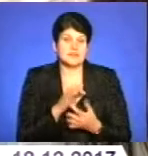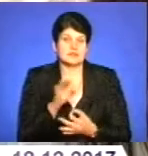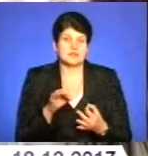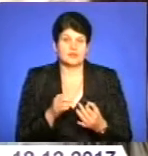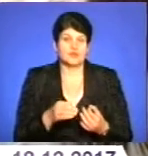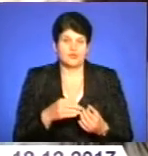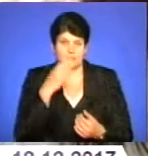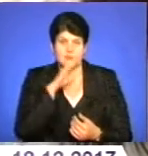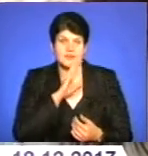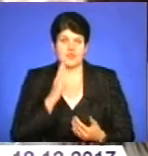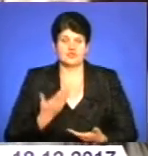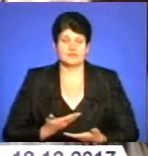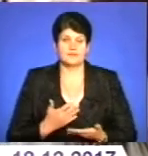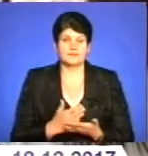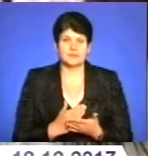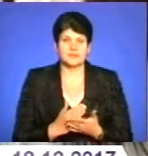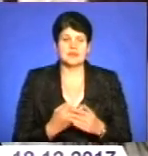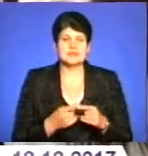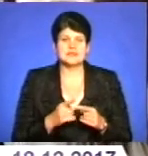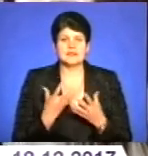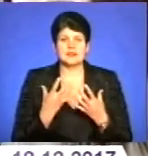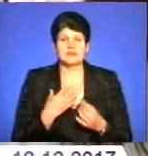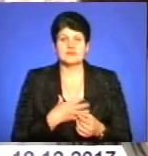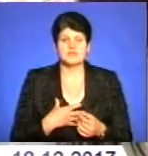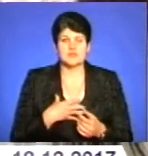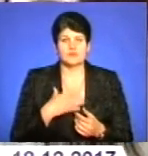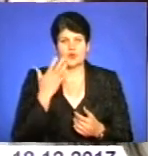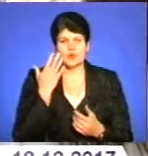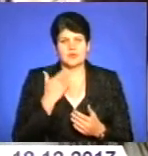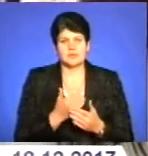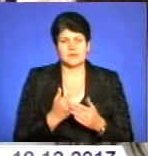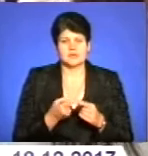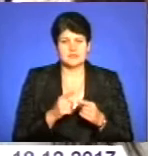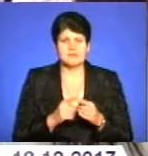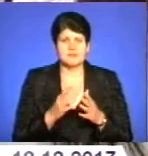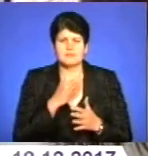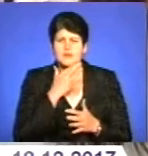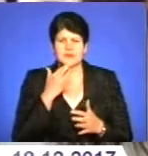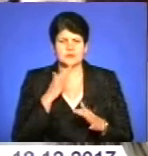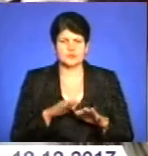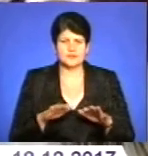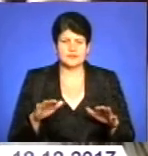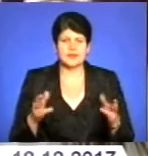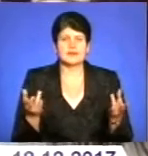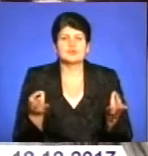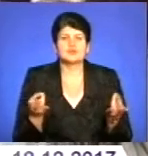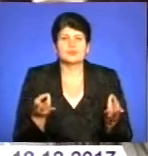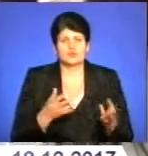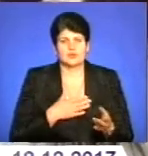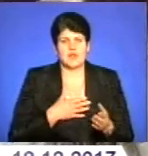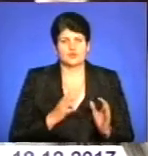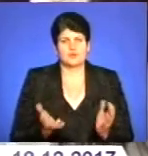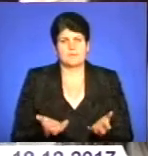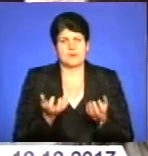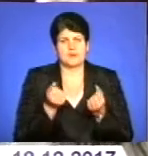Це дуже важливо, особливо в передень таких свят, коли існує багато дітей, які потребують нашої